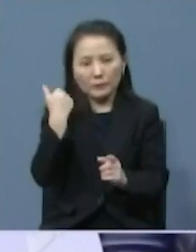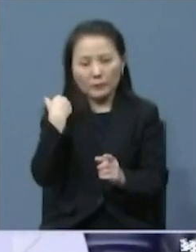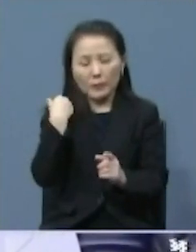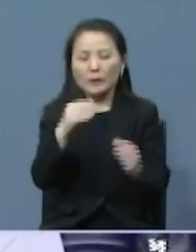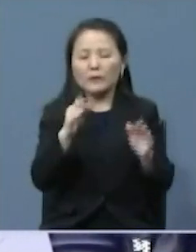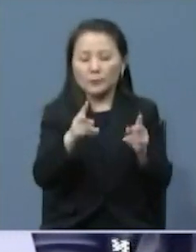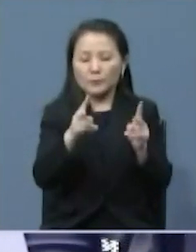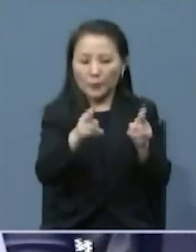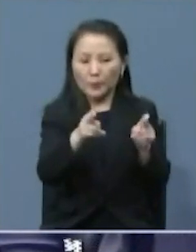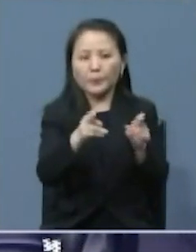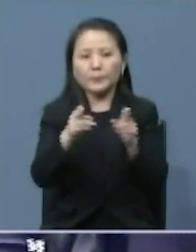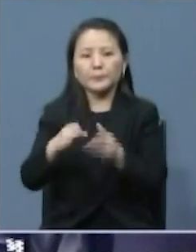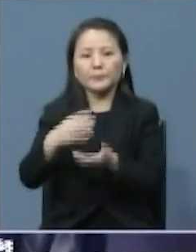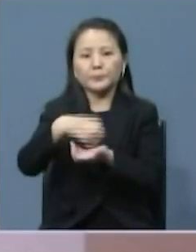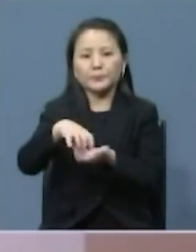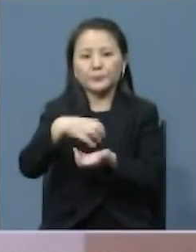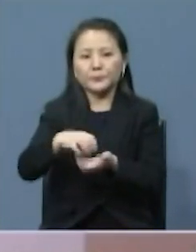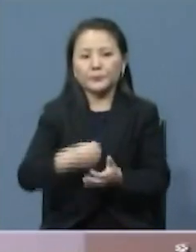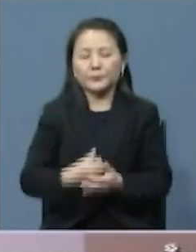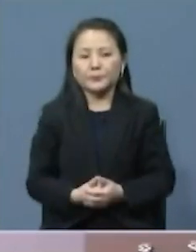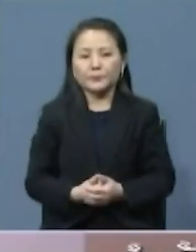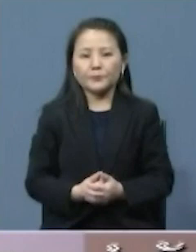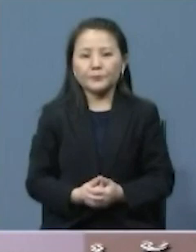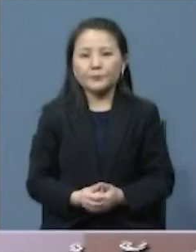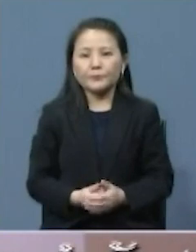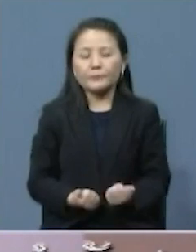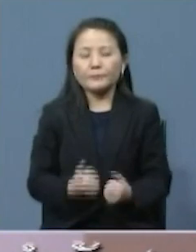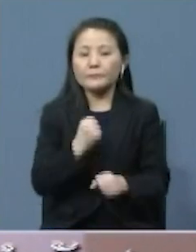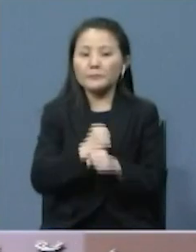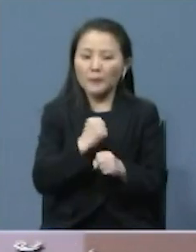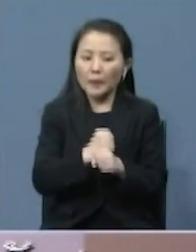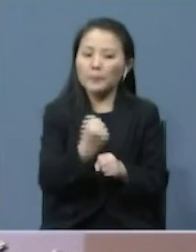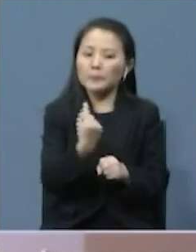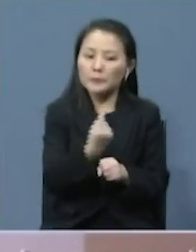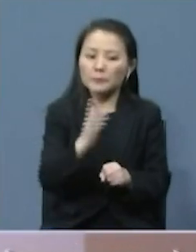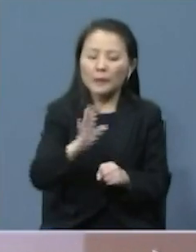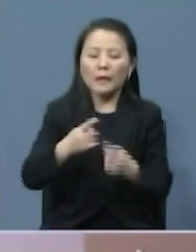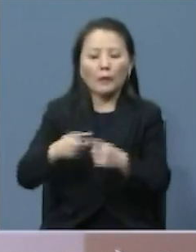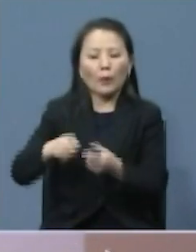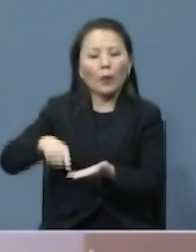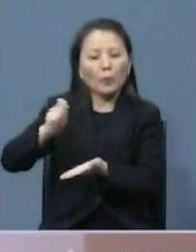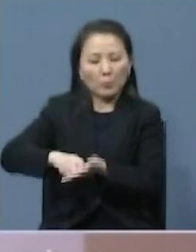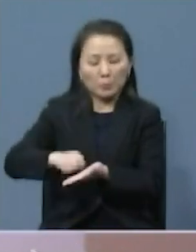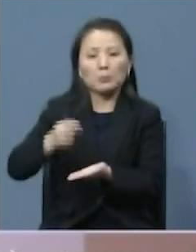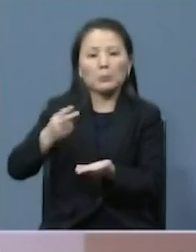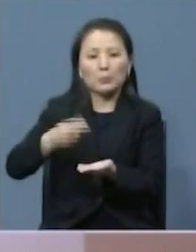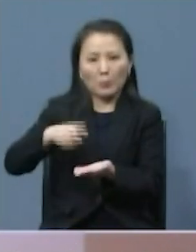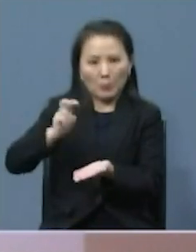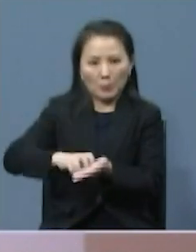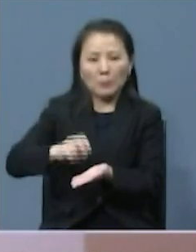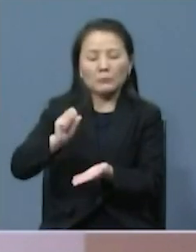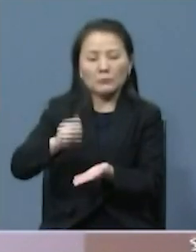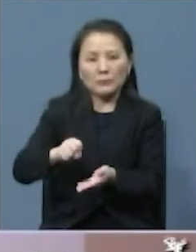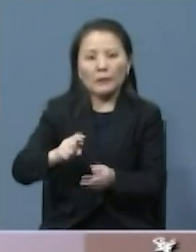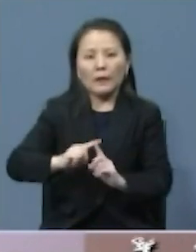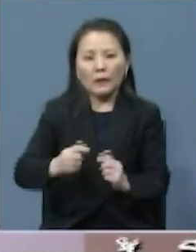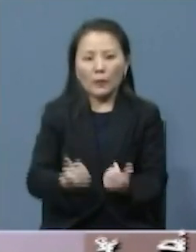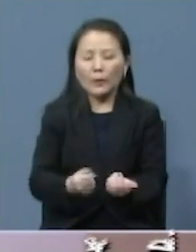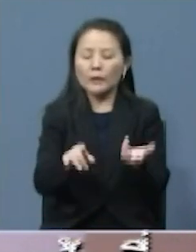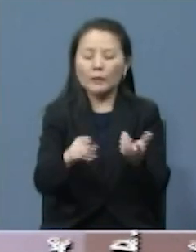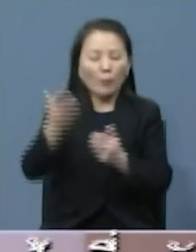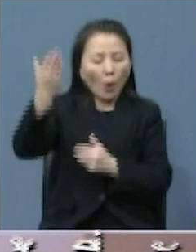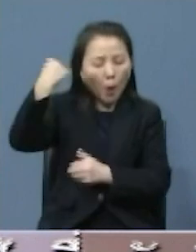างตอนของนายกรัฐมนตรีครับ เกี่ยวกับเนื้องานอย่างเดียวเรื่องของทุนจดทะเบียนด้วยก็มีส่วนนะครับอันนี้แล้วก็เรื่องของผลงาน